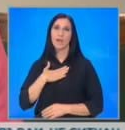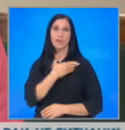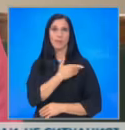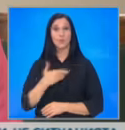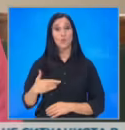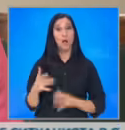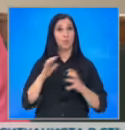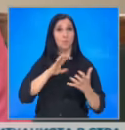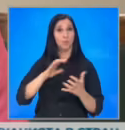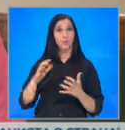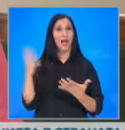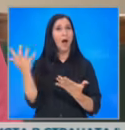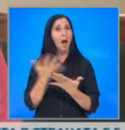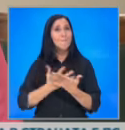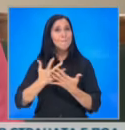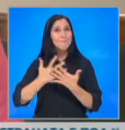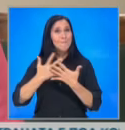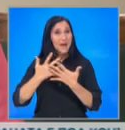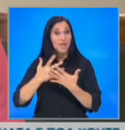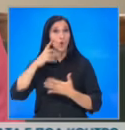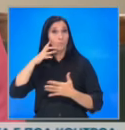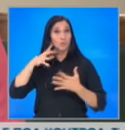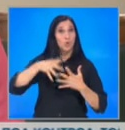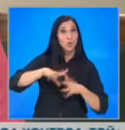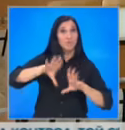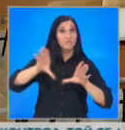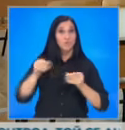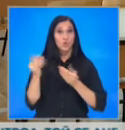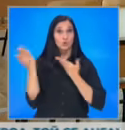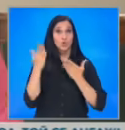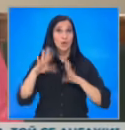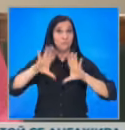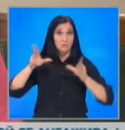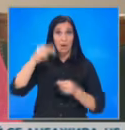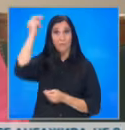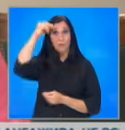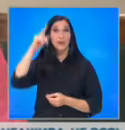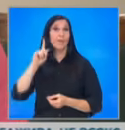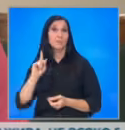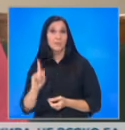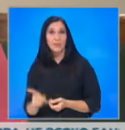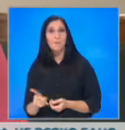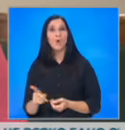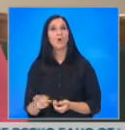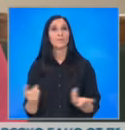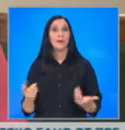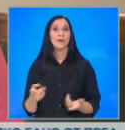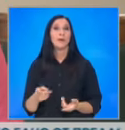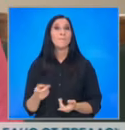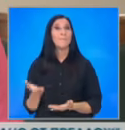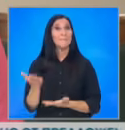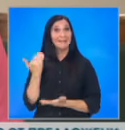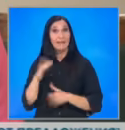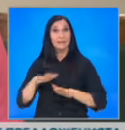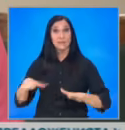политика с мрежа от психолози във всички училища за цялата страна, да могат проактивно, преди самите деца да са